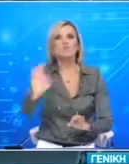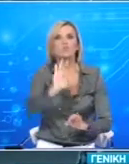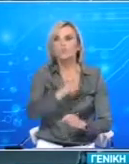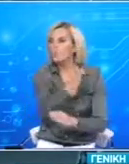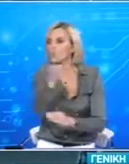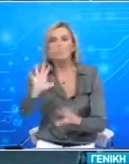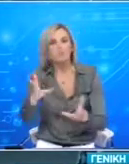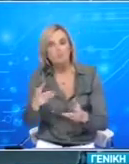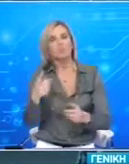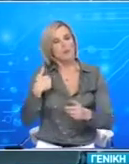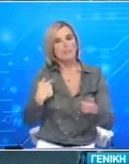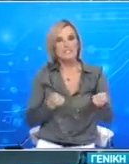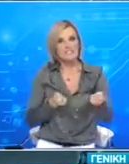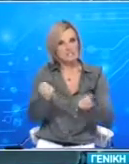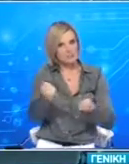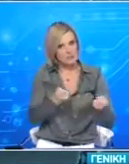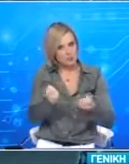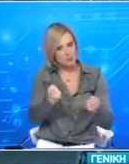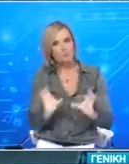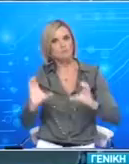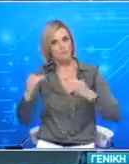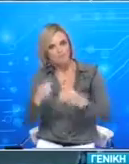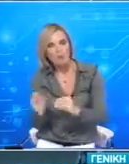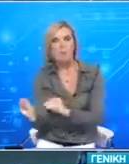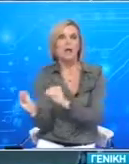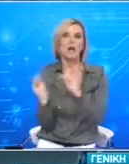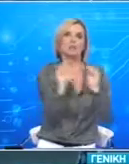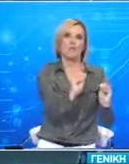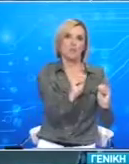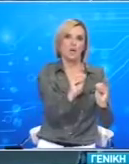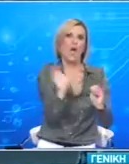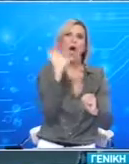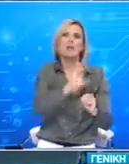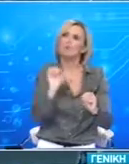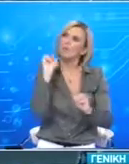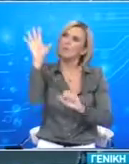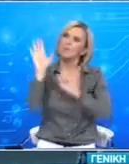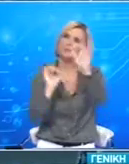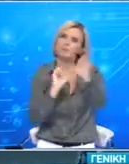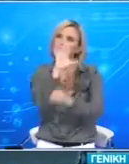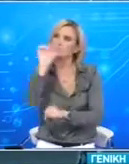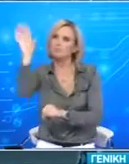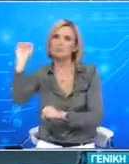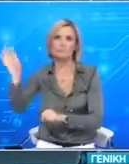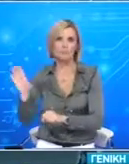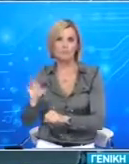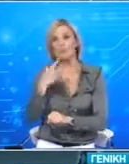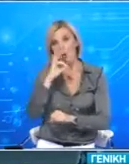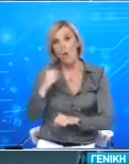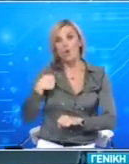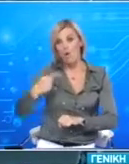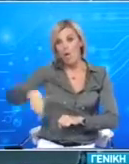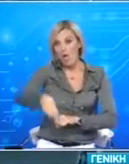2/3 χάρη στη συντονισμένη προσπάθεια της κυβέρνησης και των Ευρωπαίων εταίρων μας που έχουν δείξει αλληλεγγύη στο θέμα των